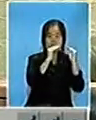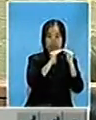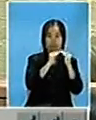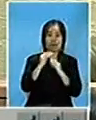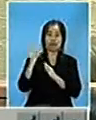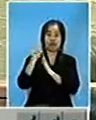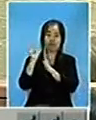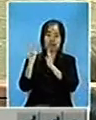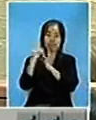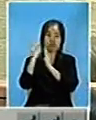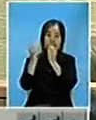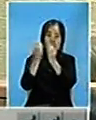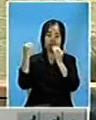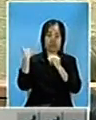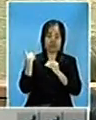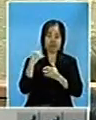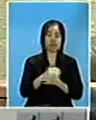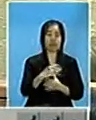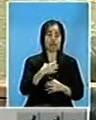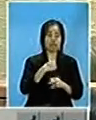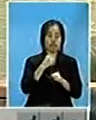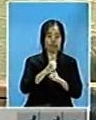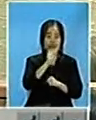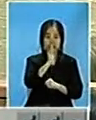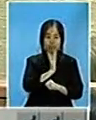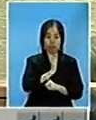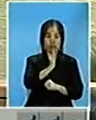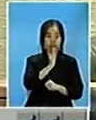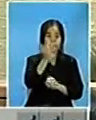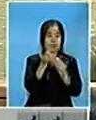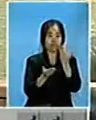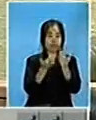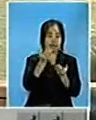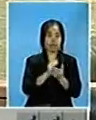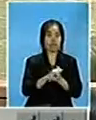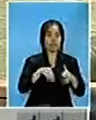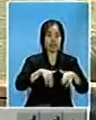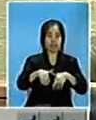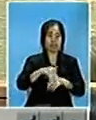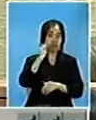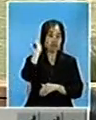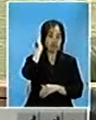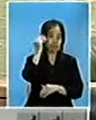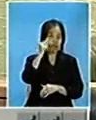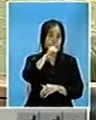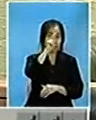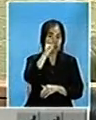รัฐธรรมนูญท่านทำหน้าที่ตรงนี้อย่างตรงไปตรงมาเป็นที่พึ่งของประชาชนสร้างความศรัทธาให้กับประชาชนใน